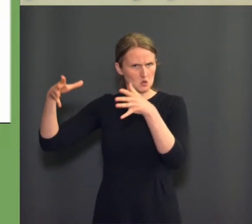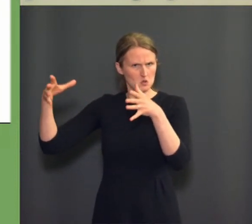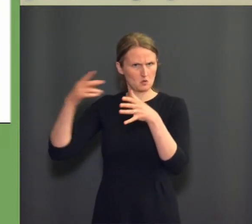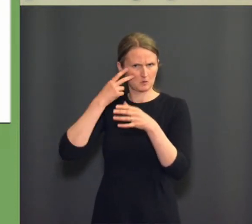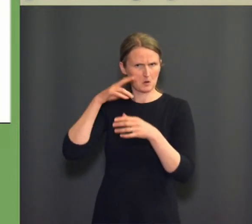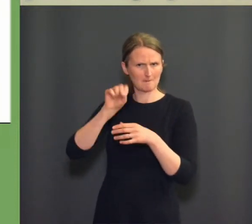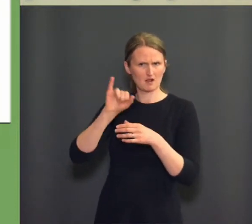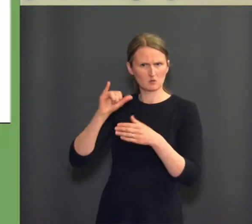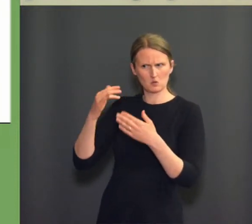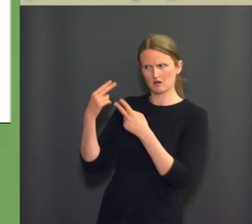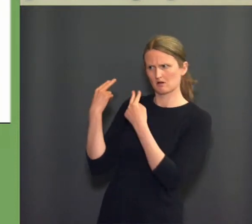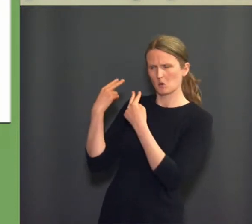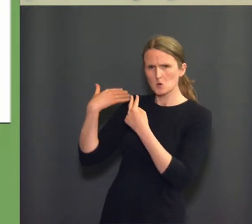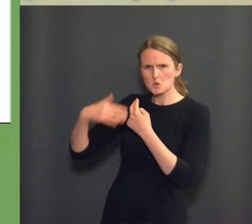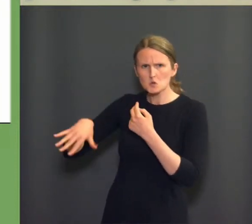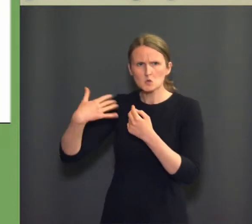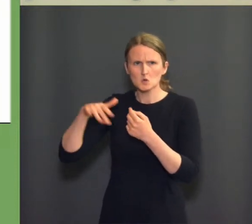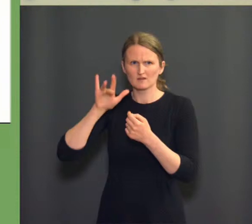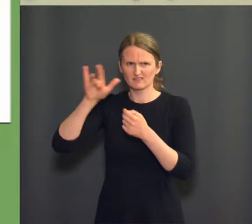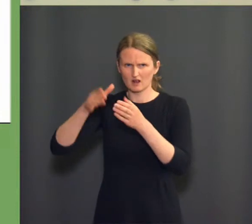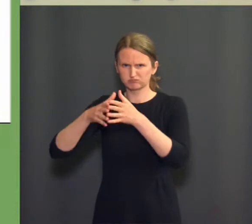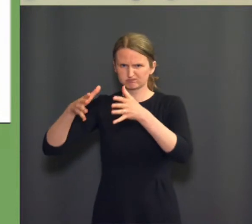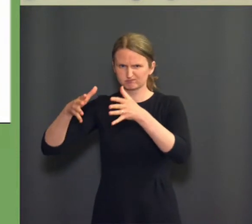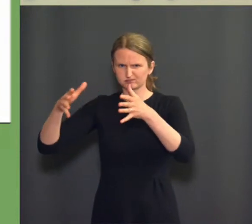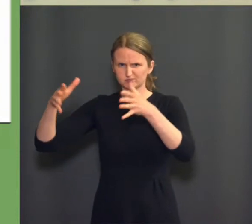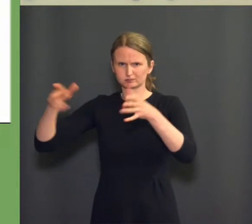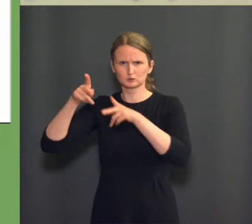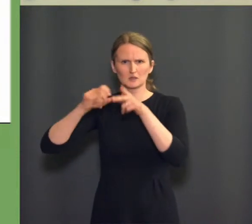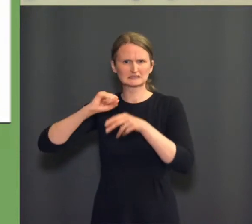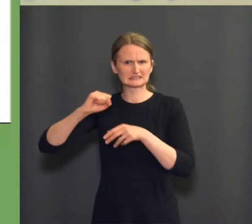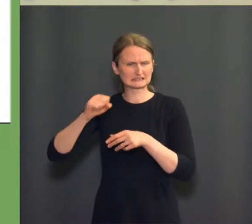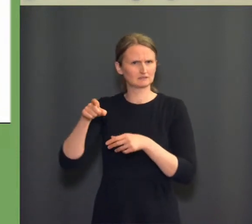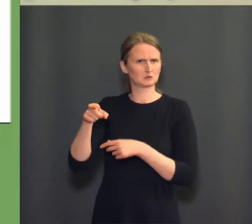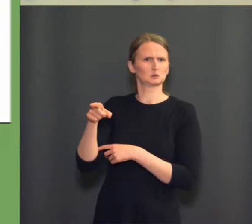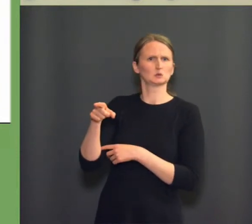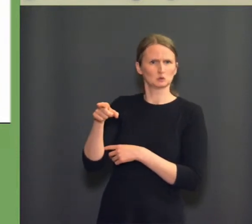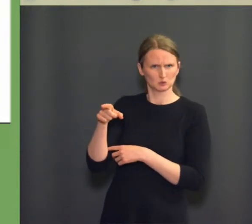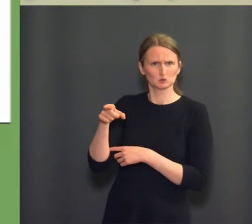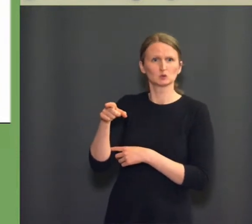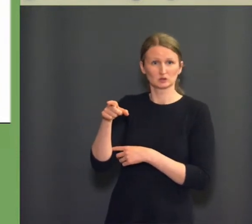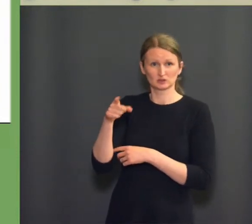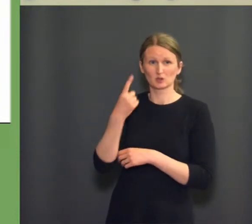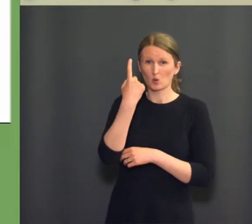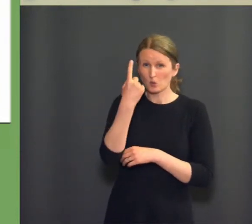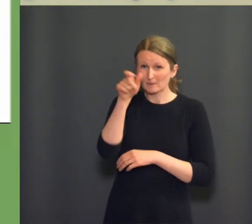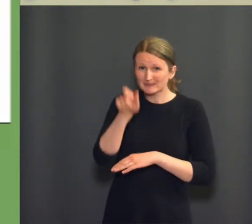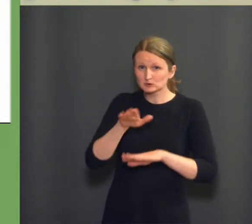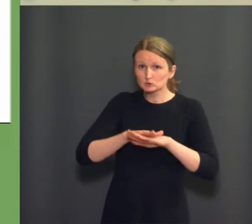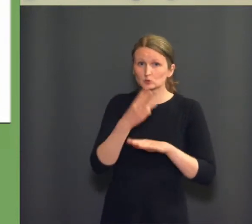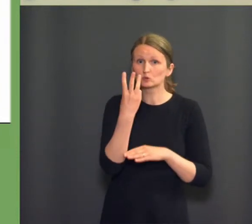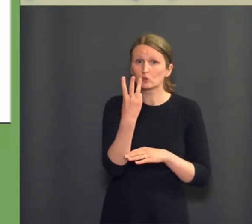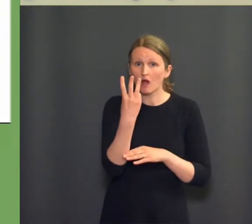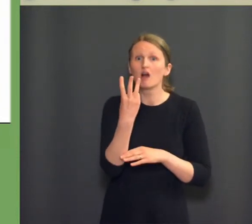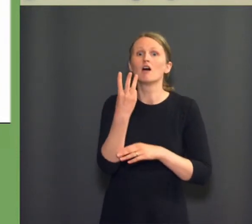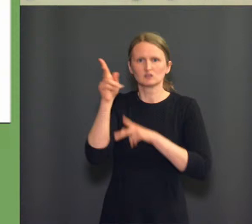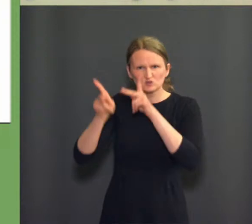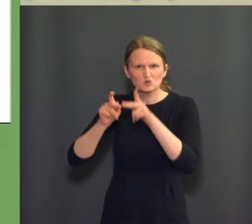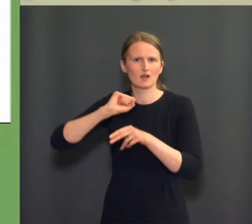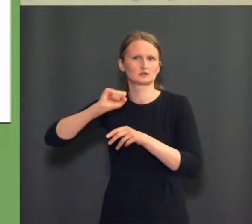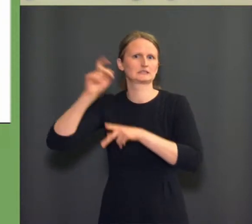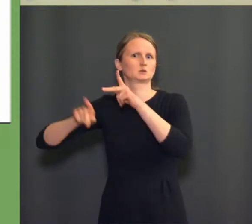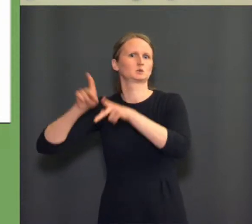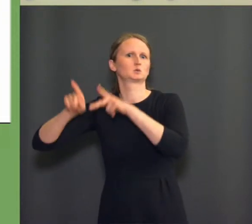augmentation, puisque pratiquement un patient sur 3, soit 29% des patients hospitalisés, le sont en